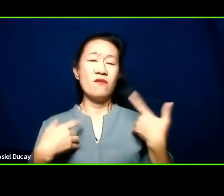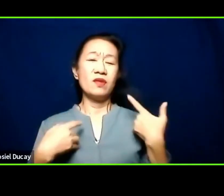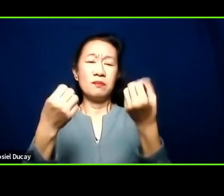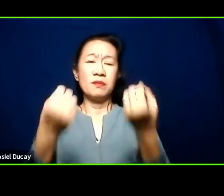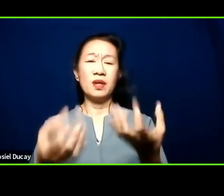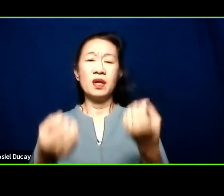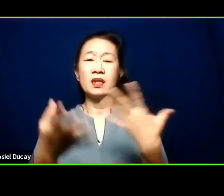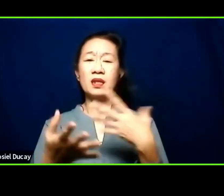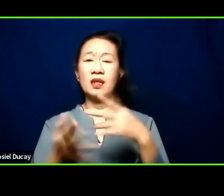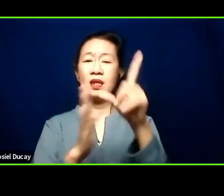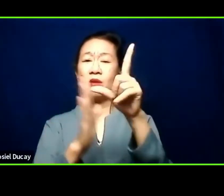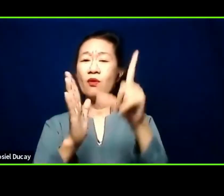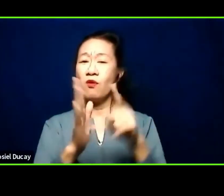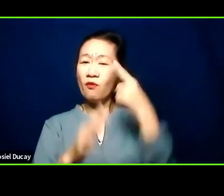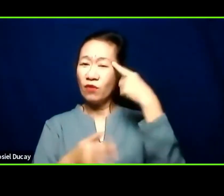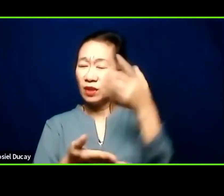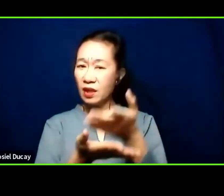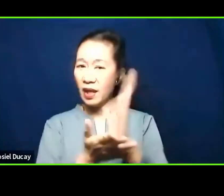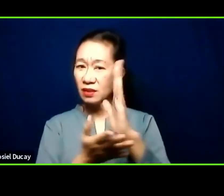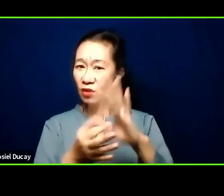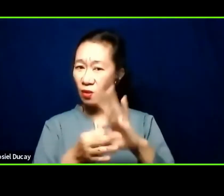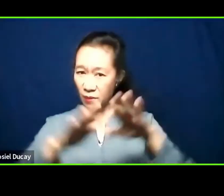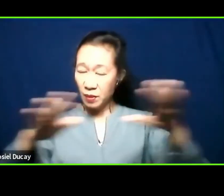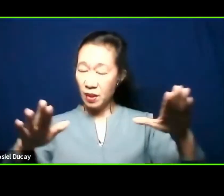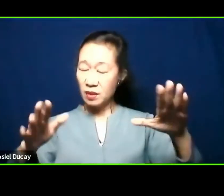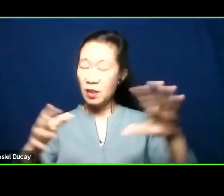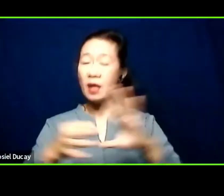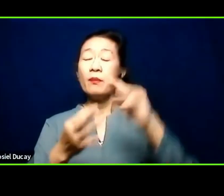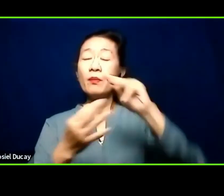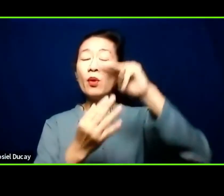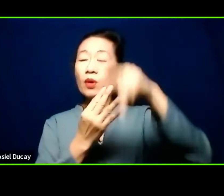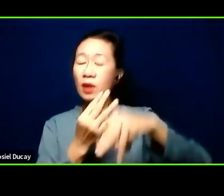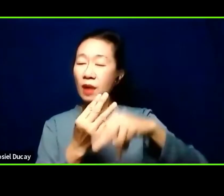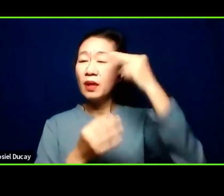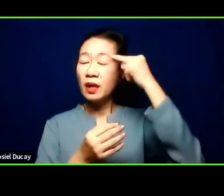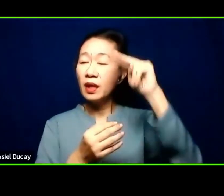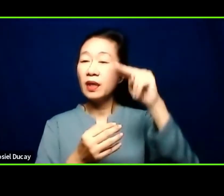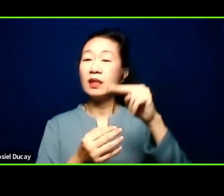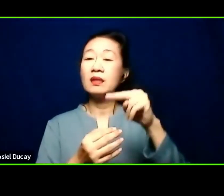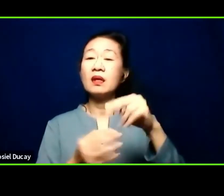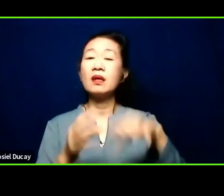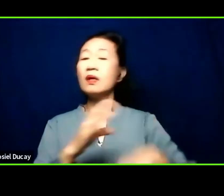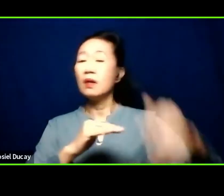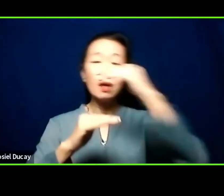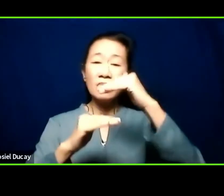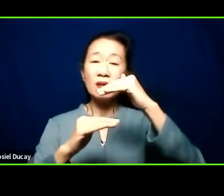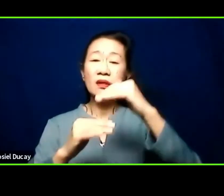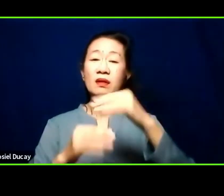mga bata at mga programa na highlight ang karapatan ng mga bata. Ganun din